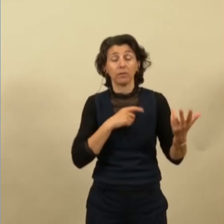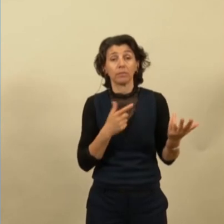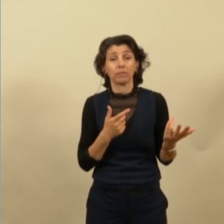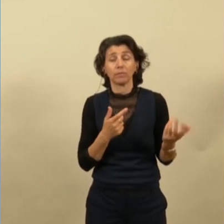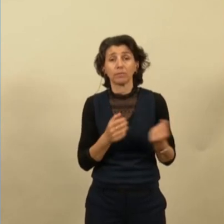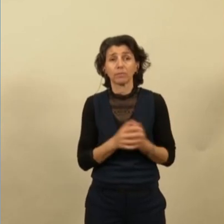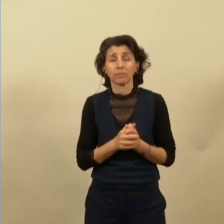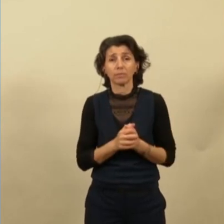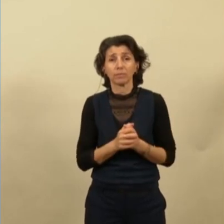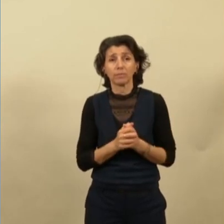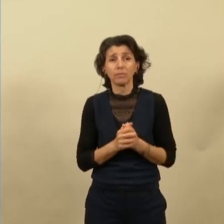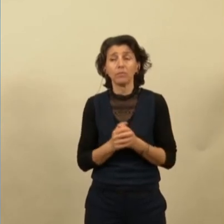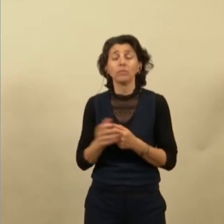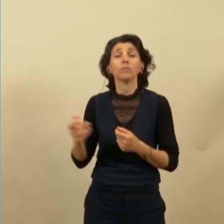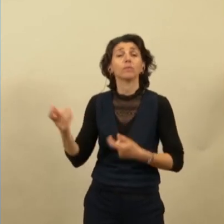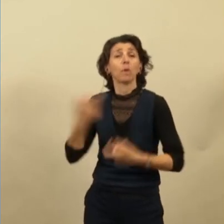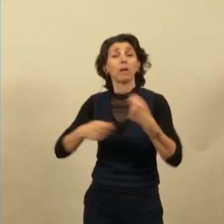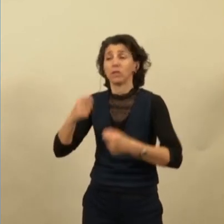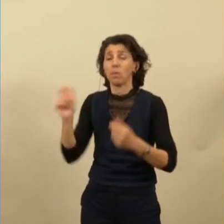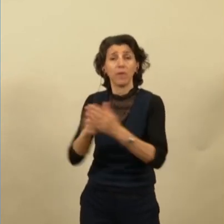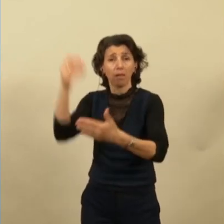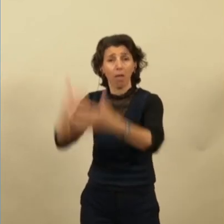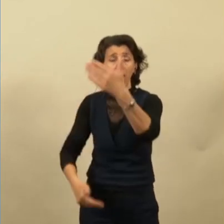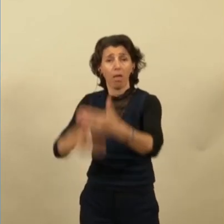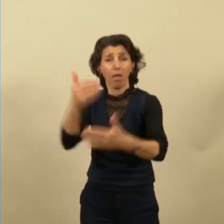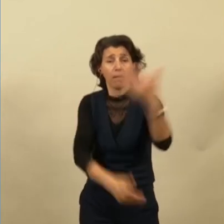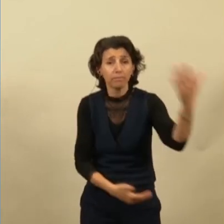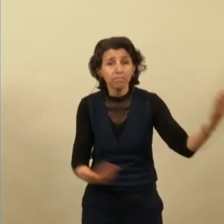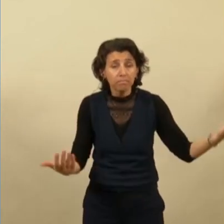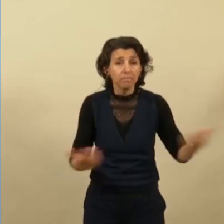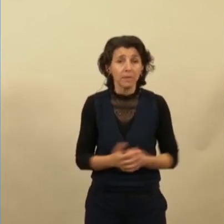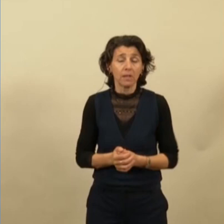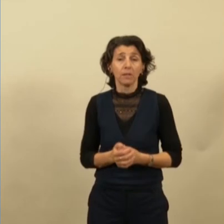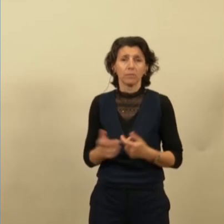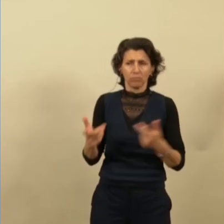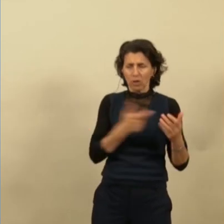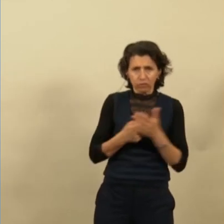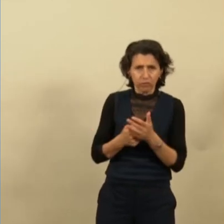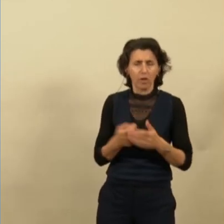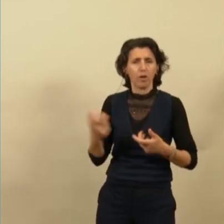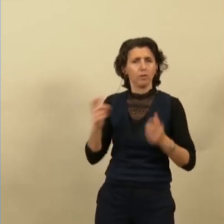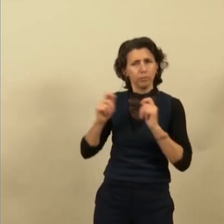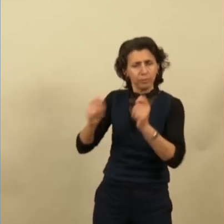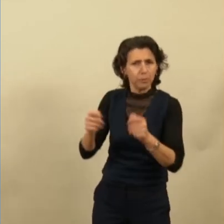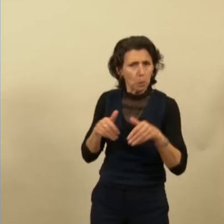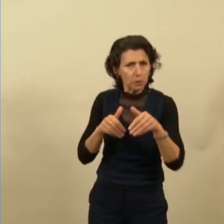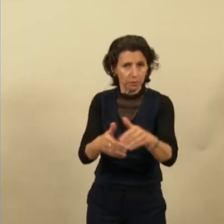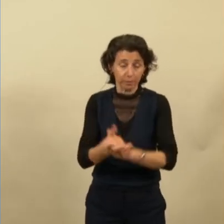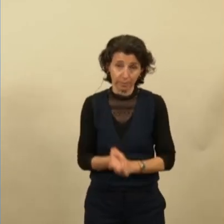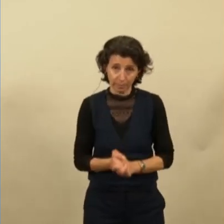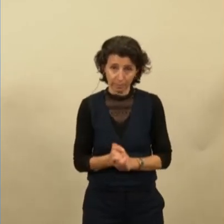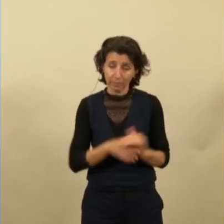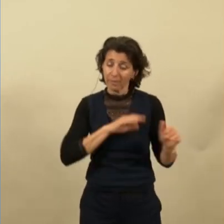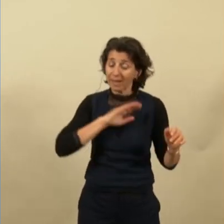que les marchés sont arrivés à échelles il est à noter que le dernier contrôle de la ville de Grenoble par la chambre